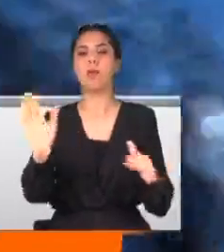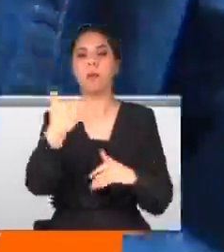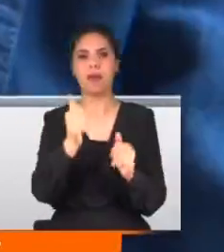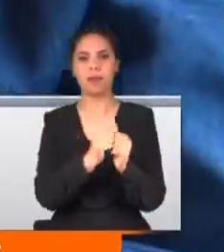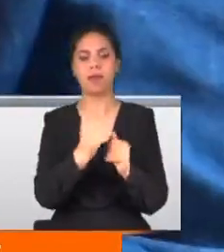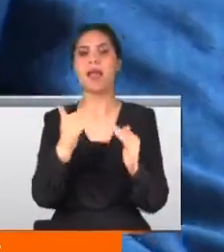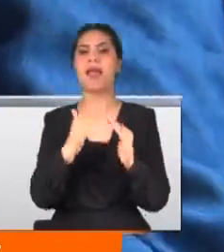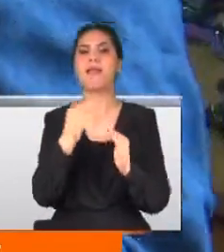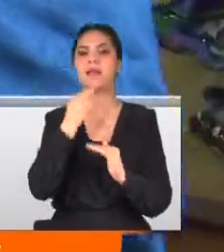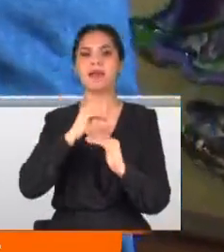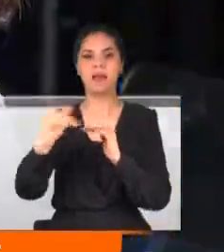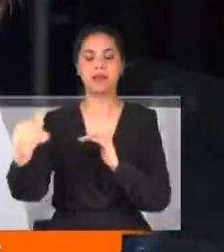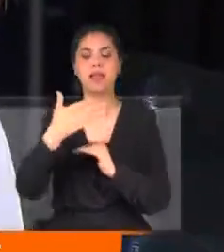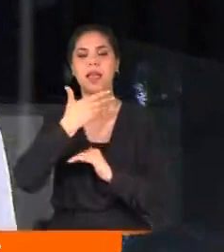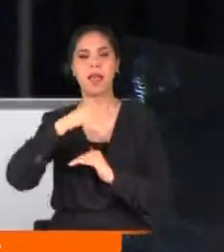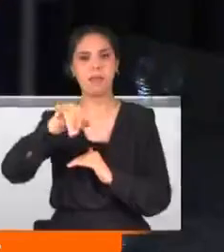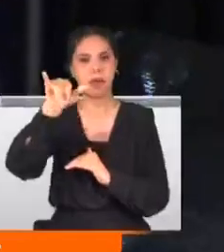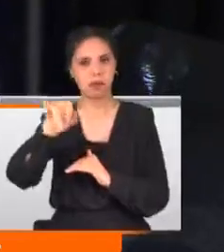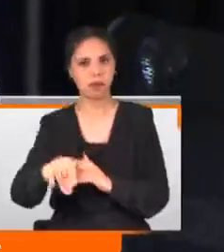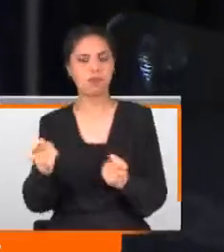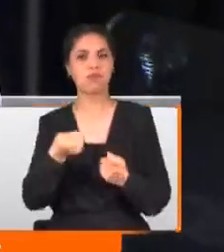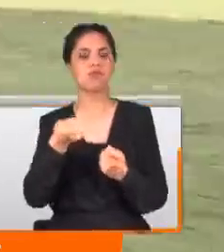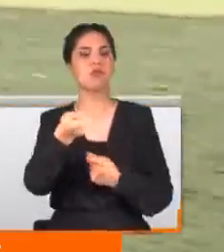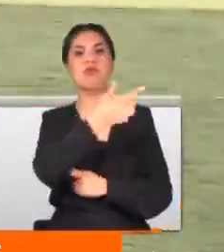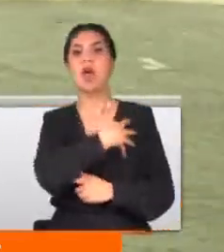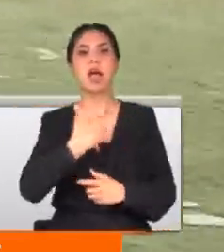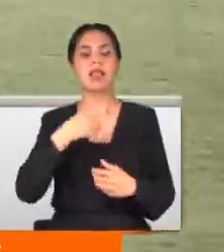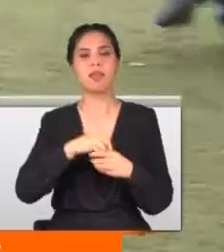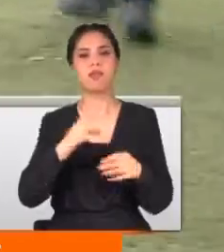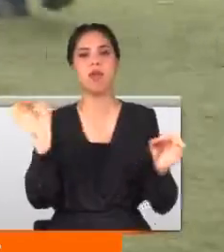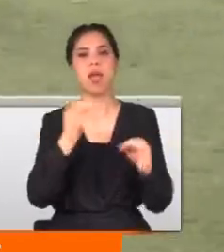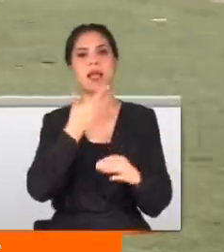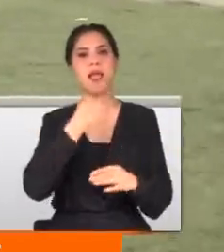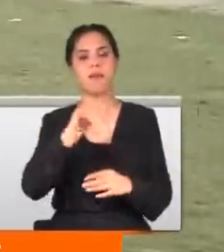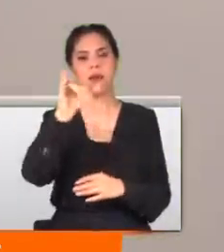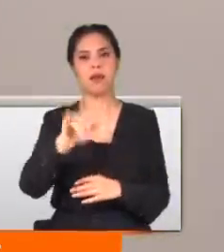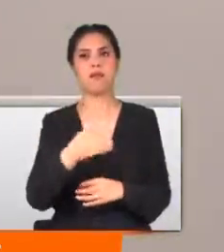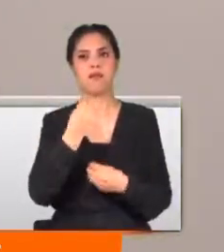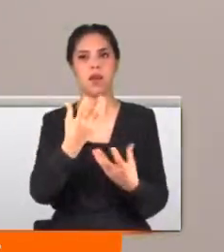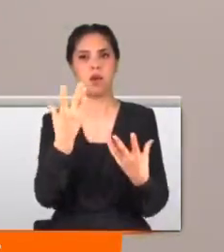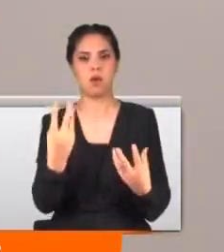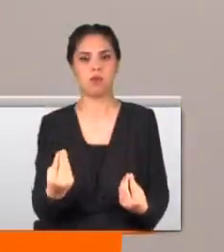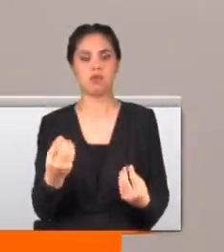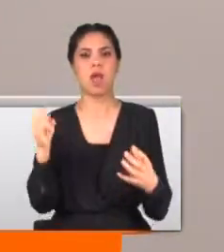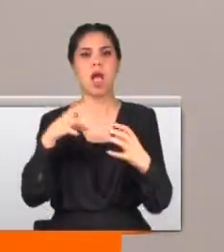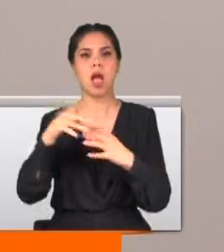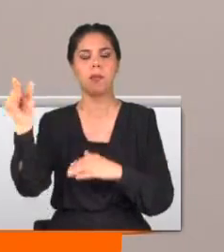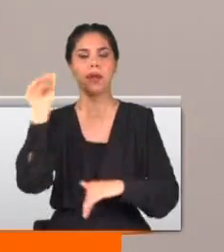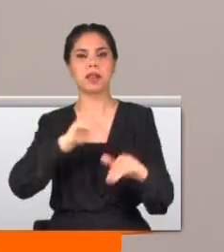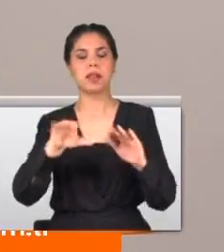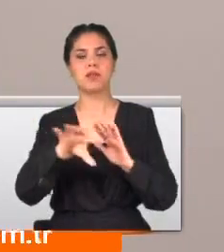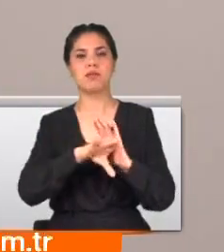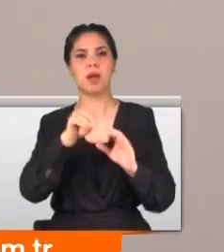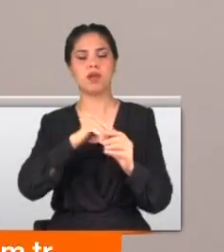birlikte ev hanımlarına emekli olma, çalışan anneler içinse erken emeklilik yolu açıldı. AK Parti'nin seçim